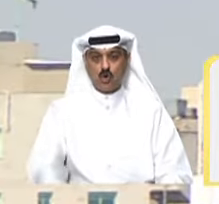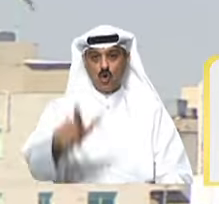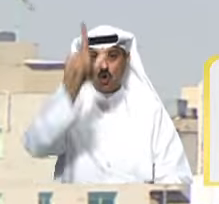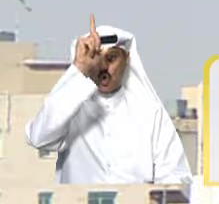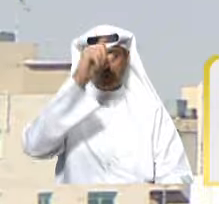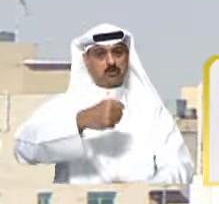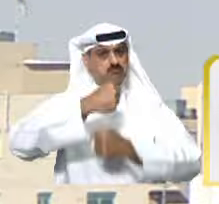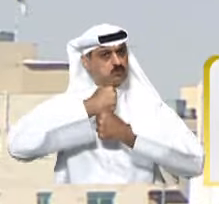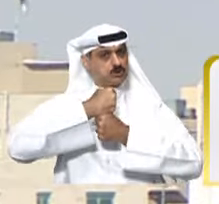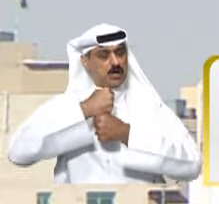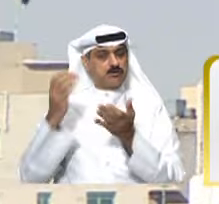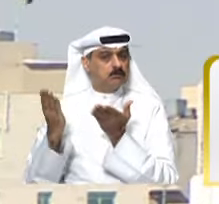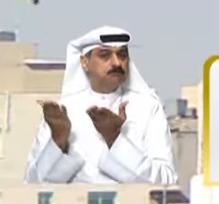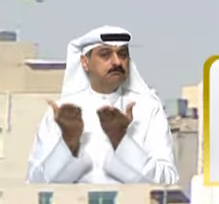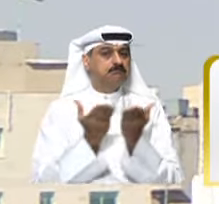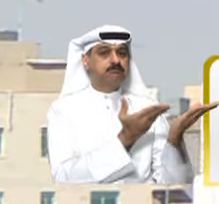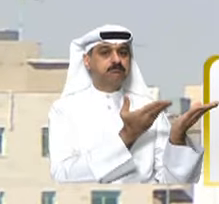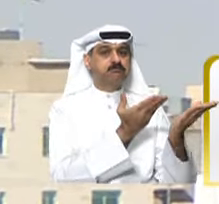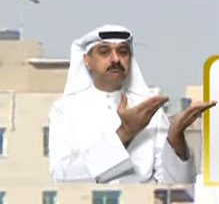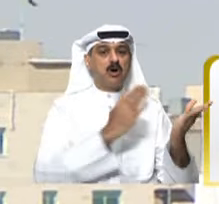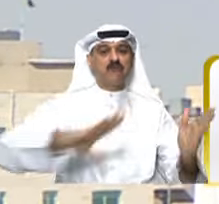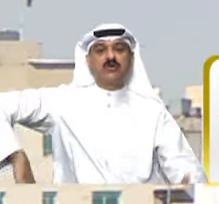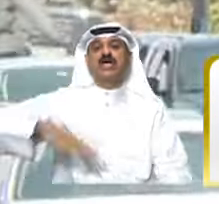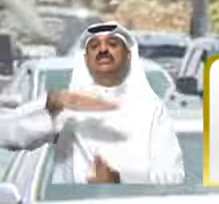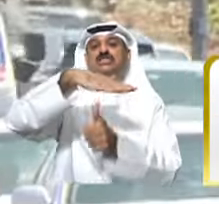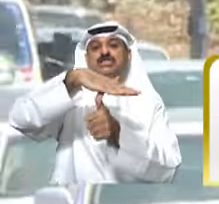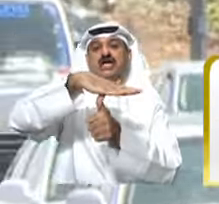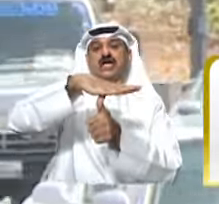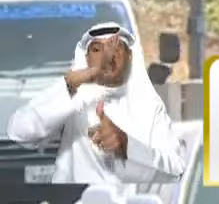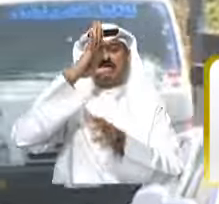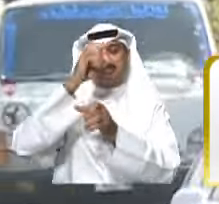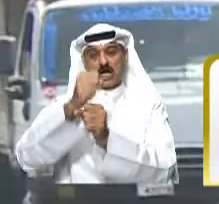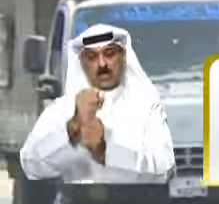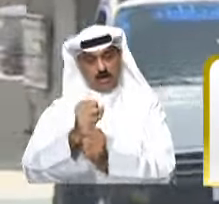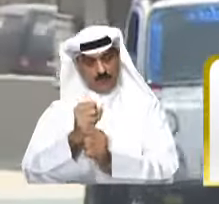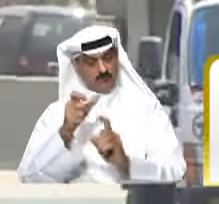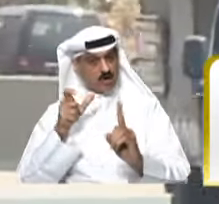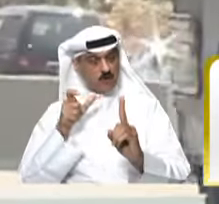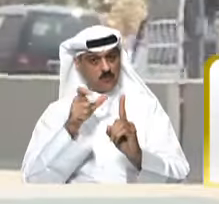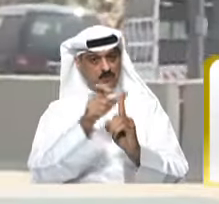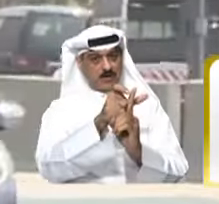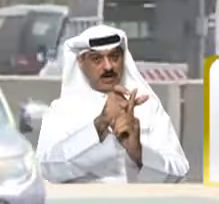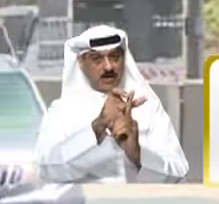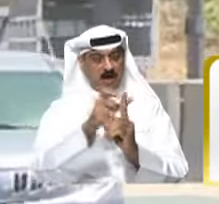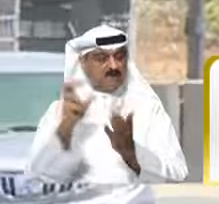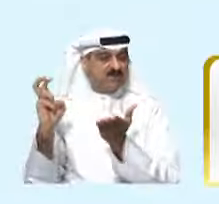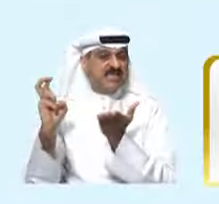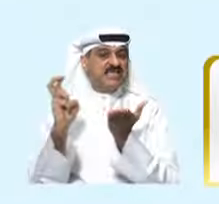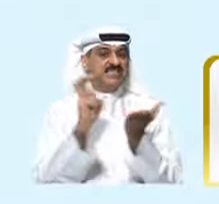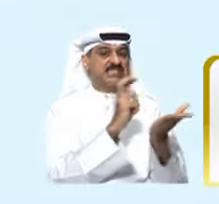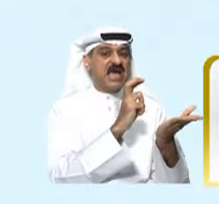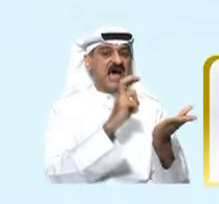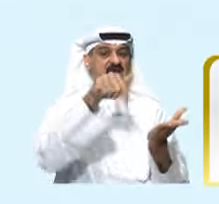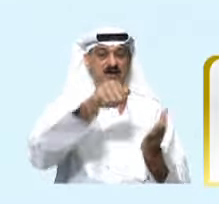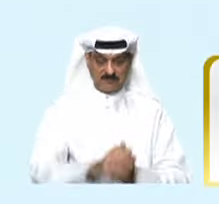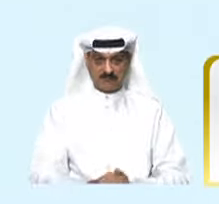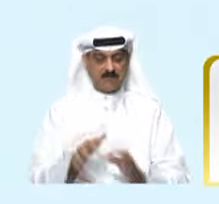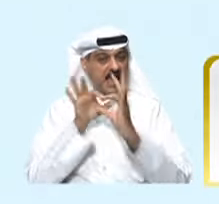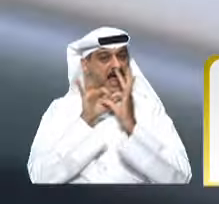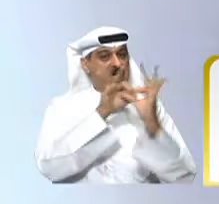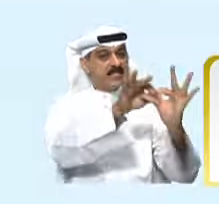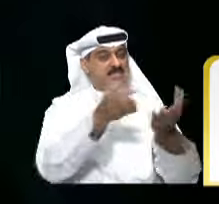لاستقبال ضيفه الكبير حضرة صاحب السمو أمير البلاد الشيخ مشعل أحمد الجابر الصباح حفظه الله ورعاه. فالعلاقات